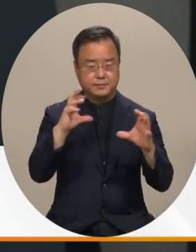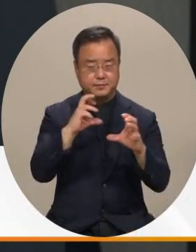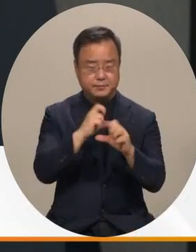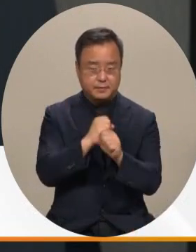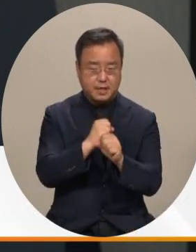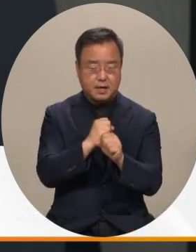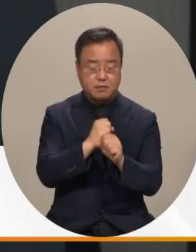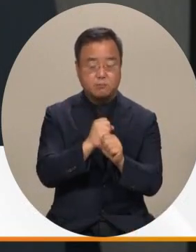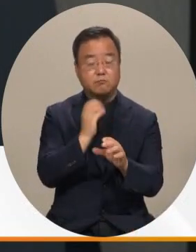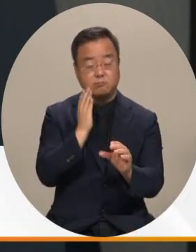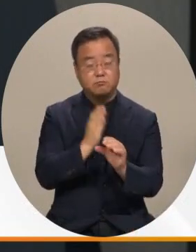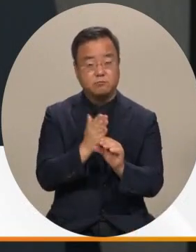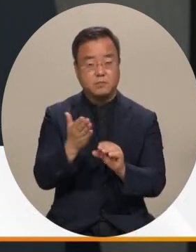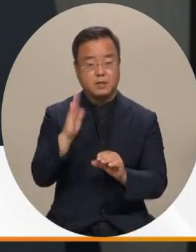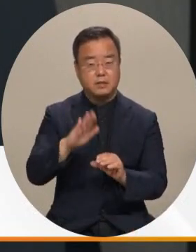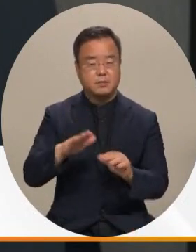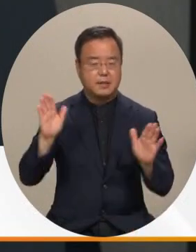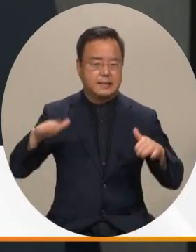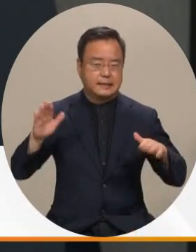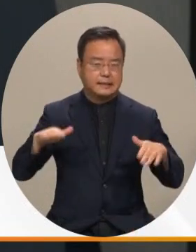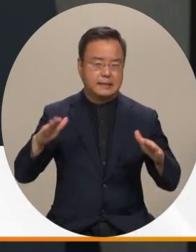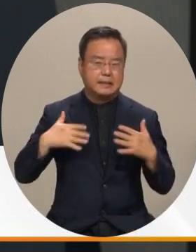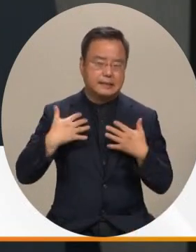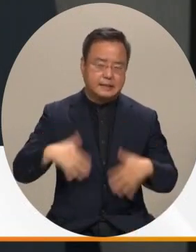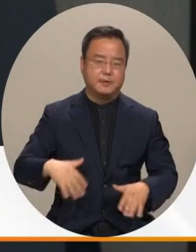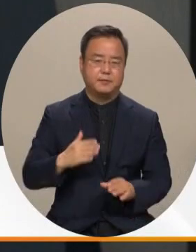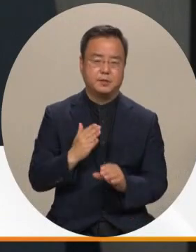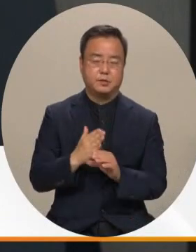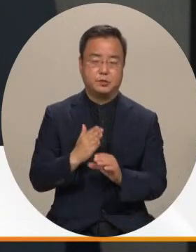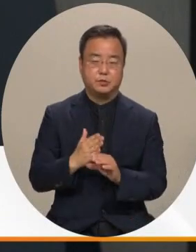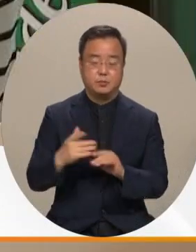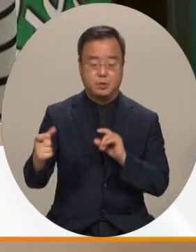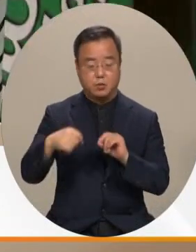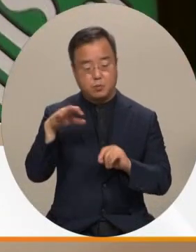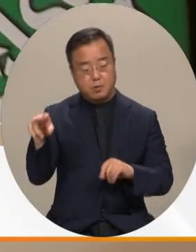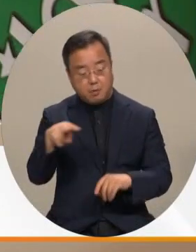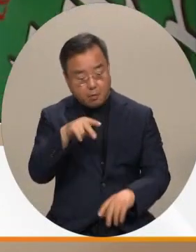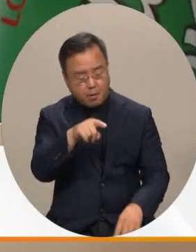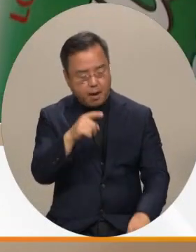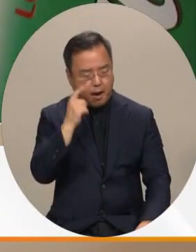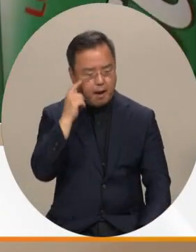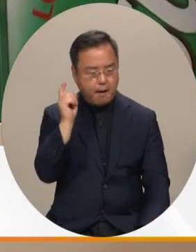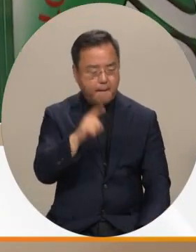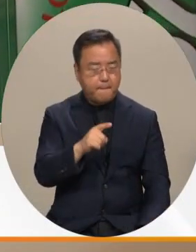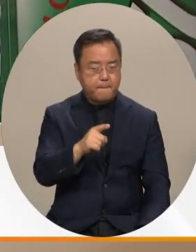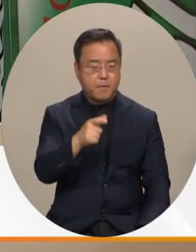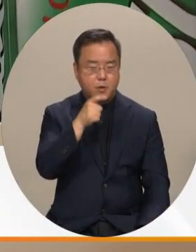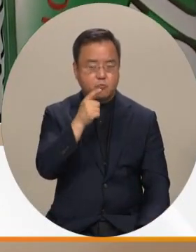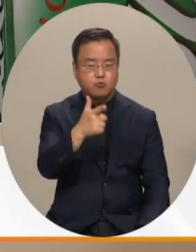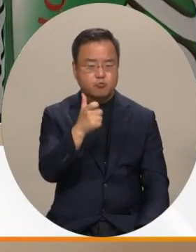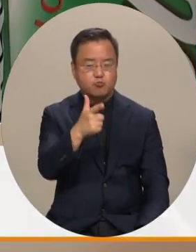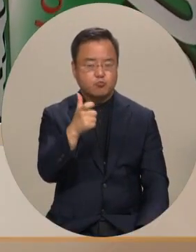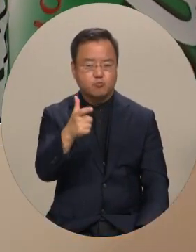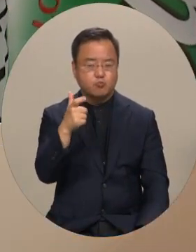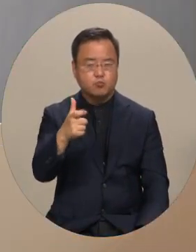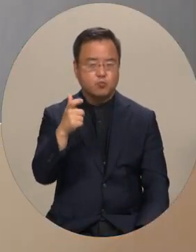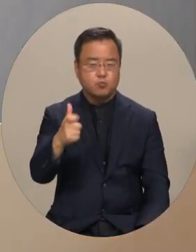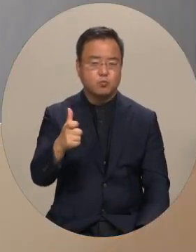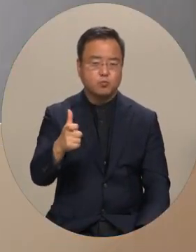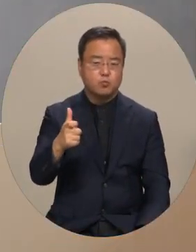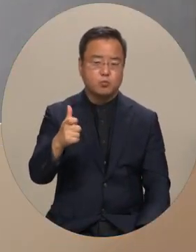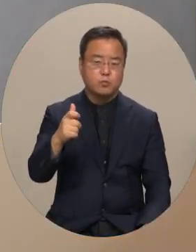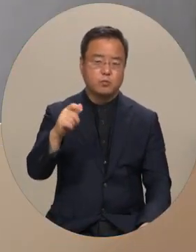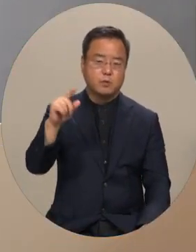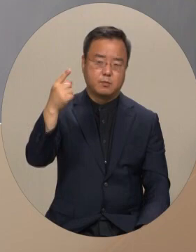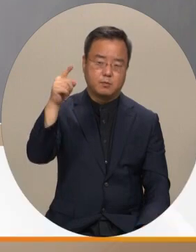얘네들 좀 보면 날개가 좀 약해서 주변에서 만약에 러브 버그를 이렇게 보셨을 때는 분무기 등을 이용을 해서 물을 뿌려 주셔도 충분히